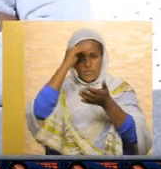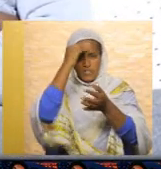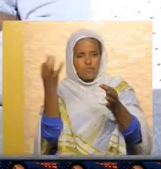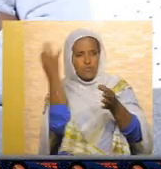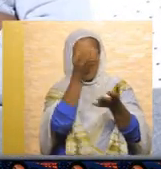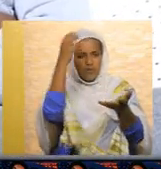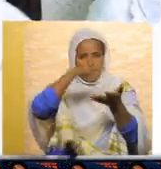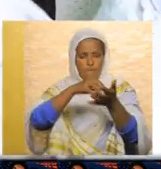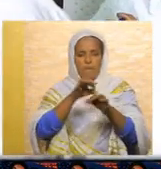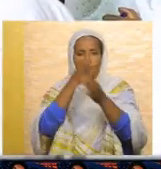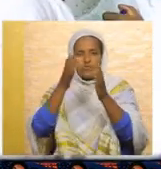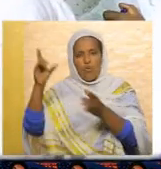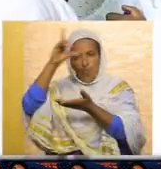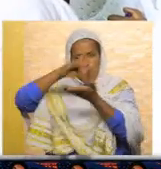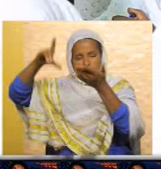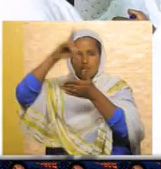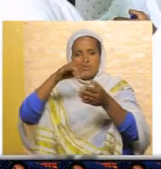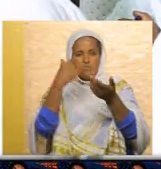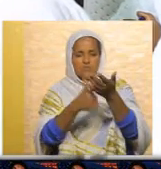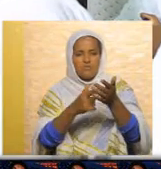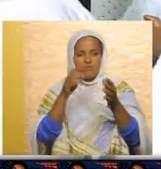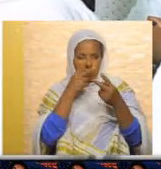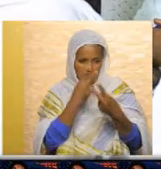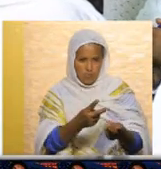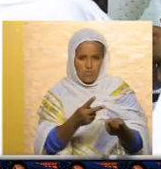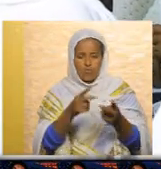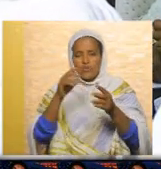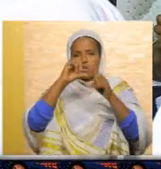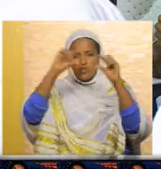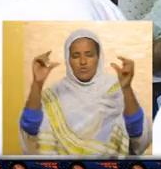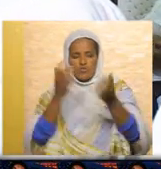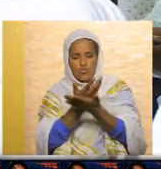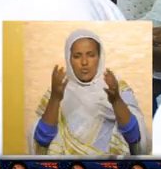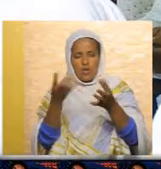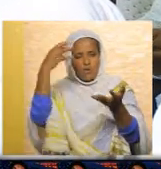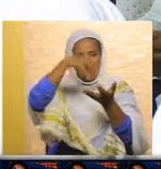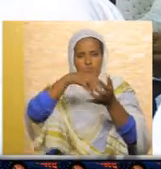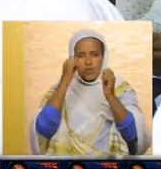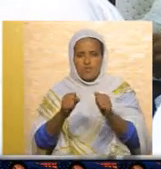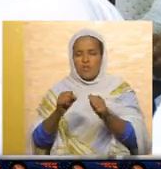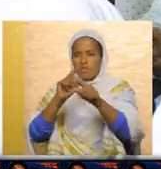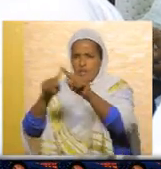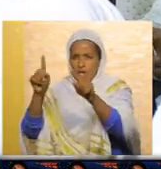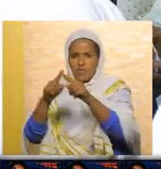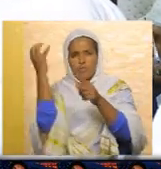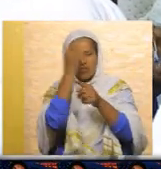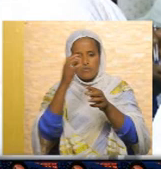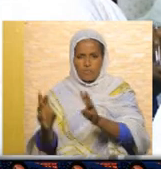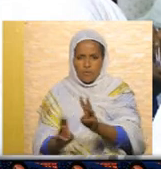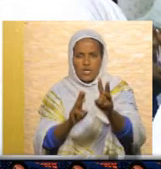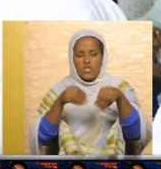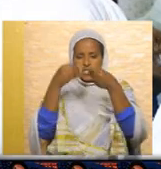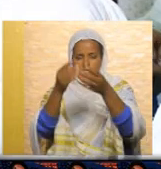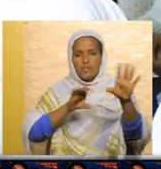መንፈሳዊያን ኮሌጆች በካሪኩለሞቻቸው ጾታን የተመለከቱ ርዕሰ ጉዳዮችን እንዲያካትቱ ማስቻል፣ በየአጥቢያው በስብከት መልክ እንዲሰጥ